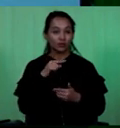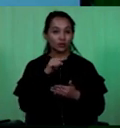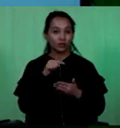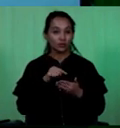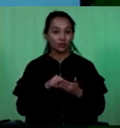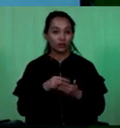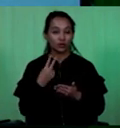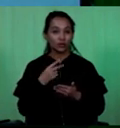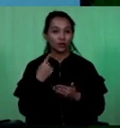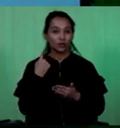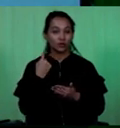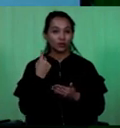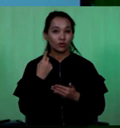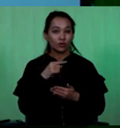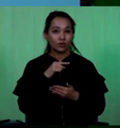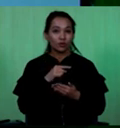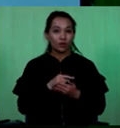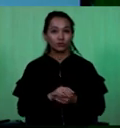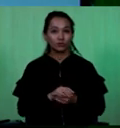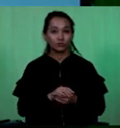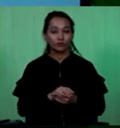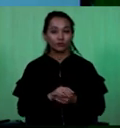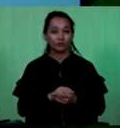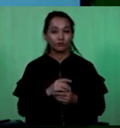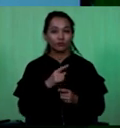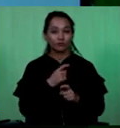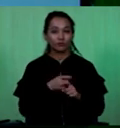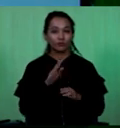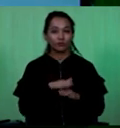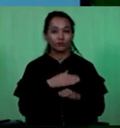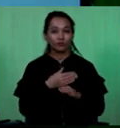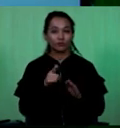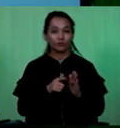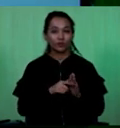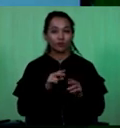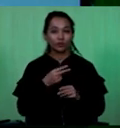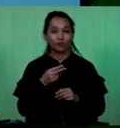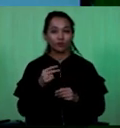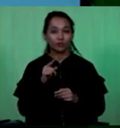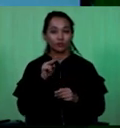Ikkinchi qo'shiluvchini topish uchun biz x bo'lu 7 barobar